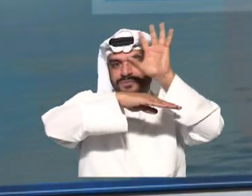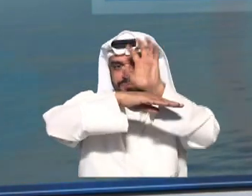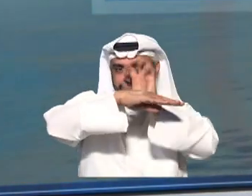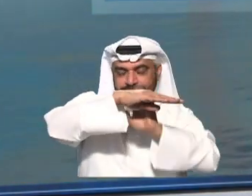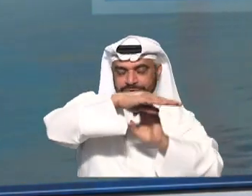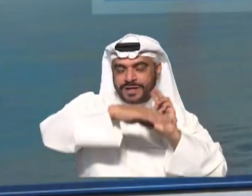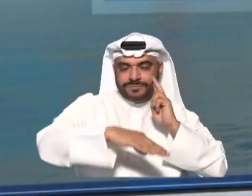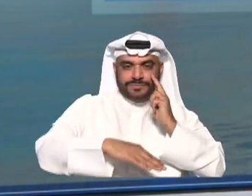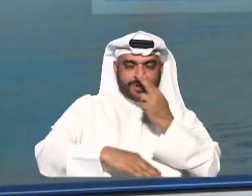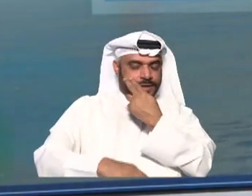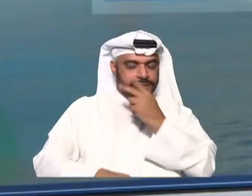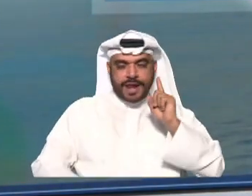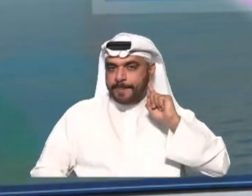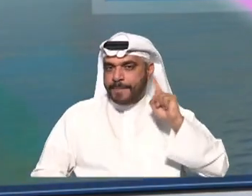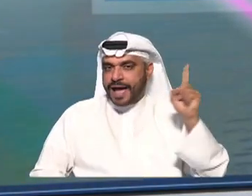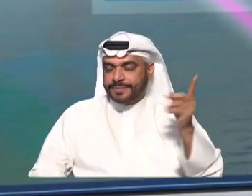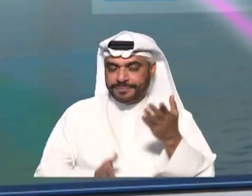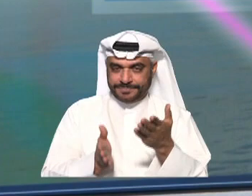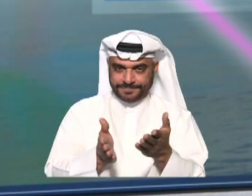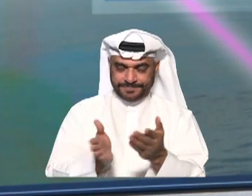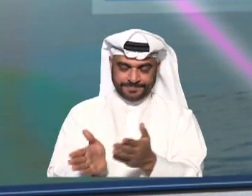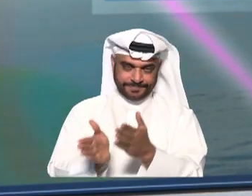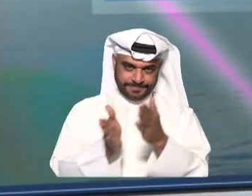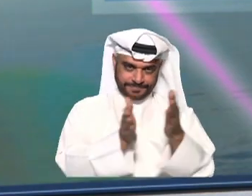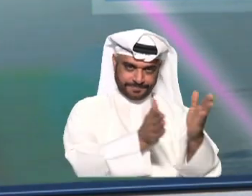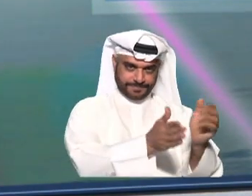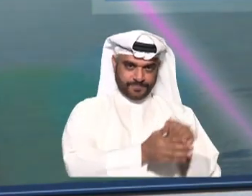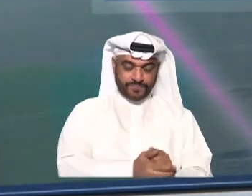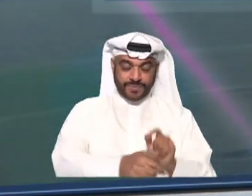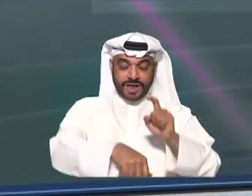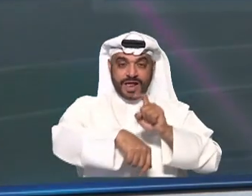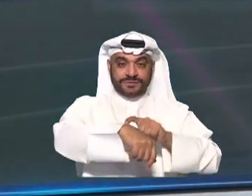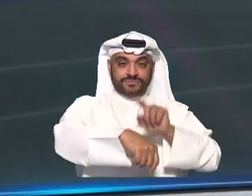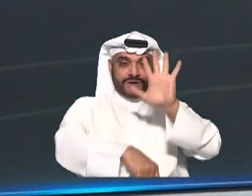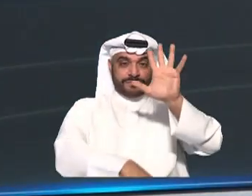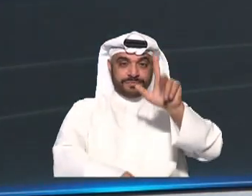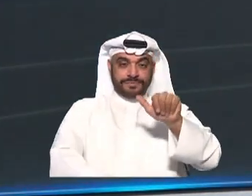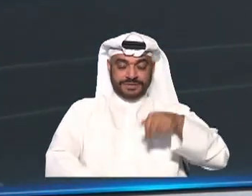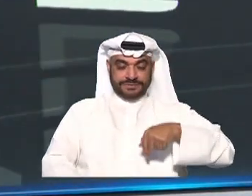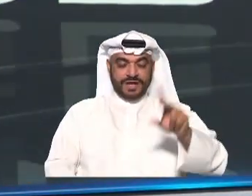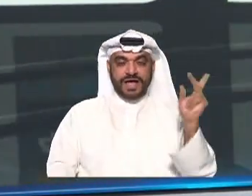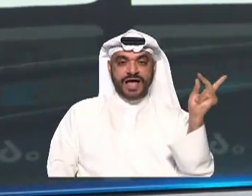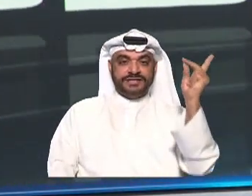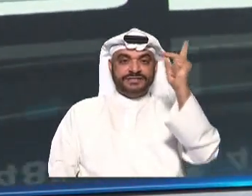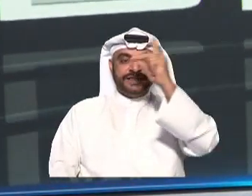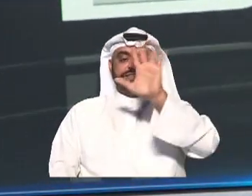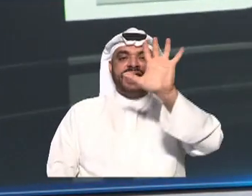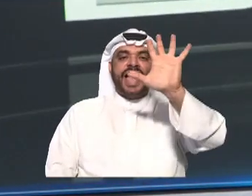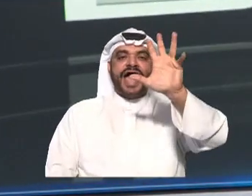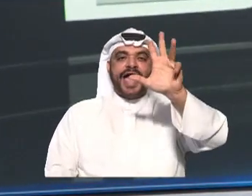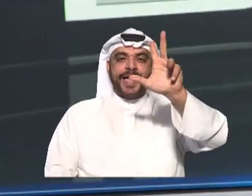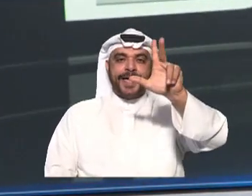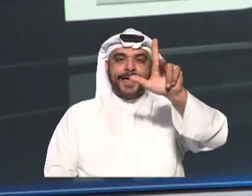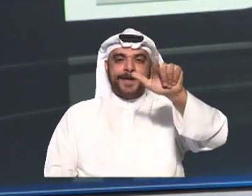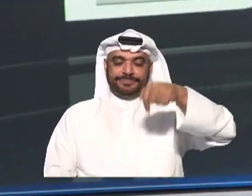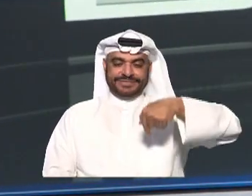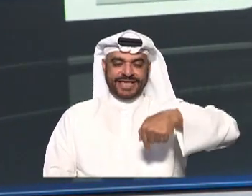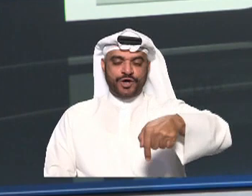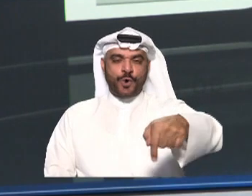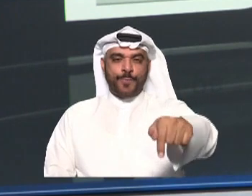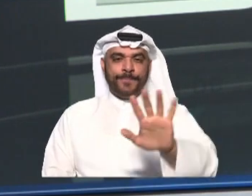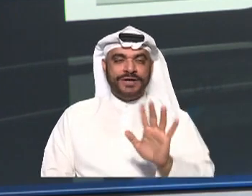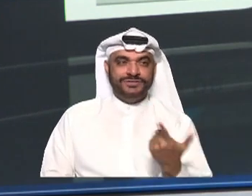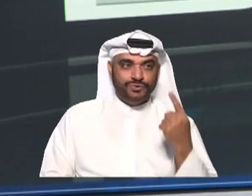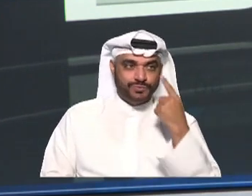وموعد أذان المغرب الساعة 6:48 دقيقة. أما بالنسبة للطقس المتوقع في مدينة الكويت خلال الأيام الخمسة